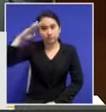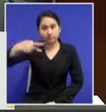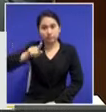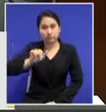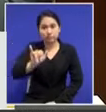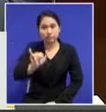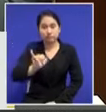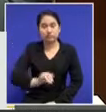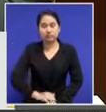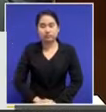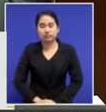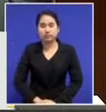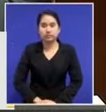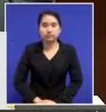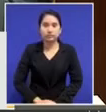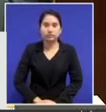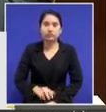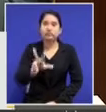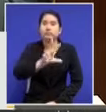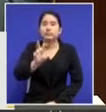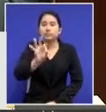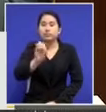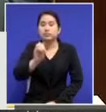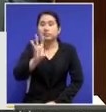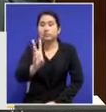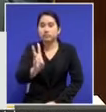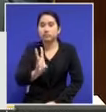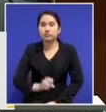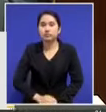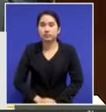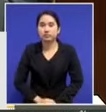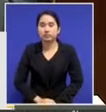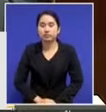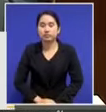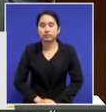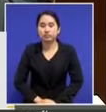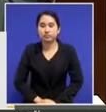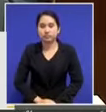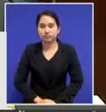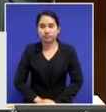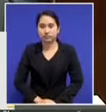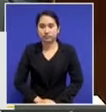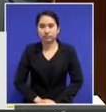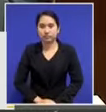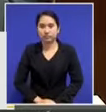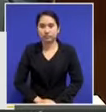าค่ะ 396นายพลนัทศรีอินสุด